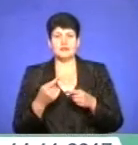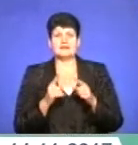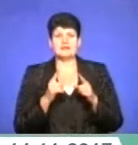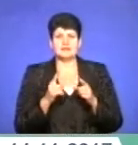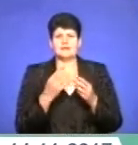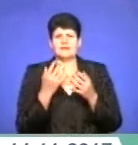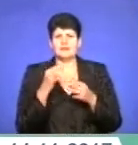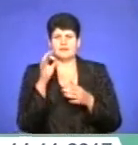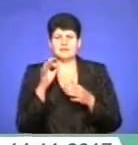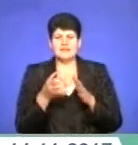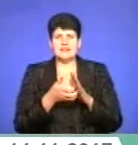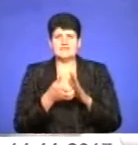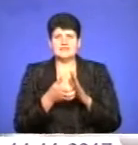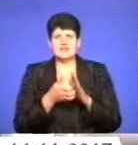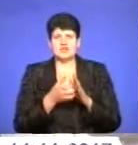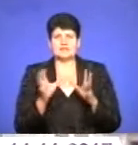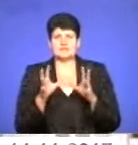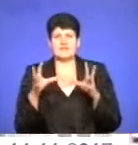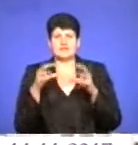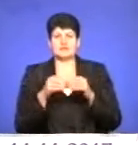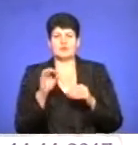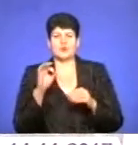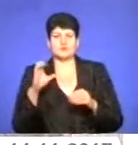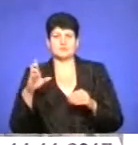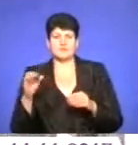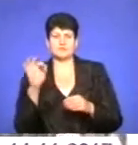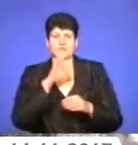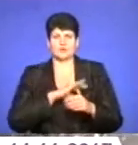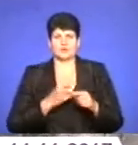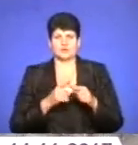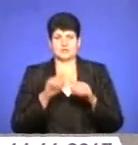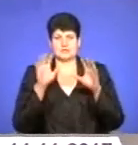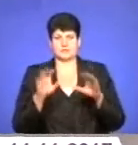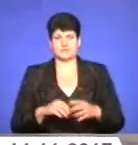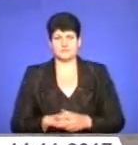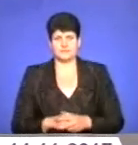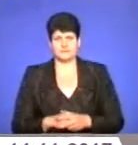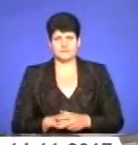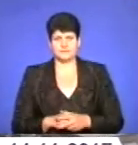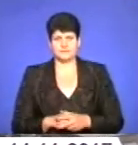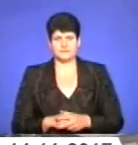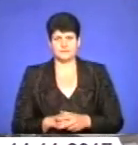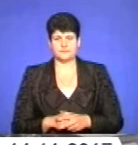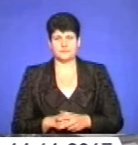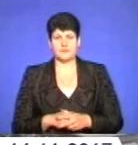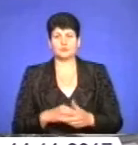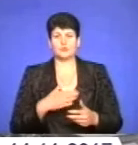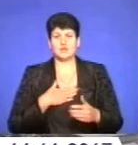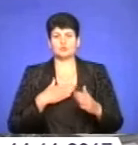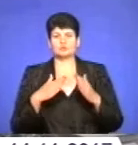кілька відсотків не вистачає співвласникам цього ОСББ, щоб скористатись законом. По нашому